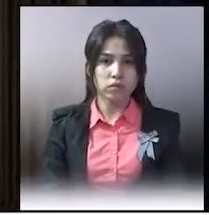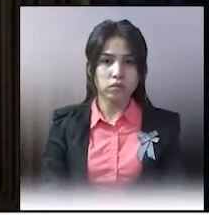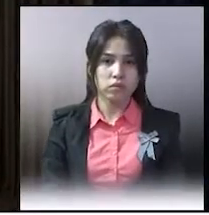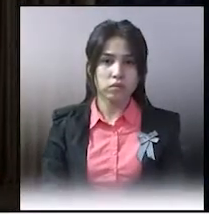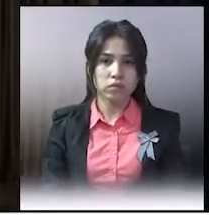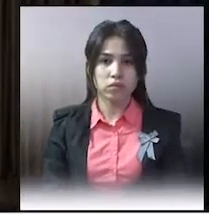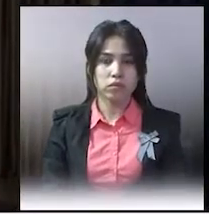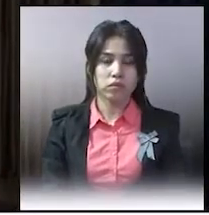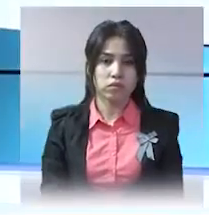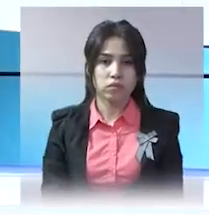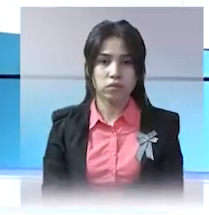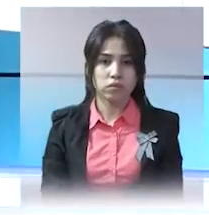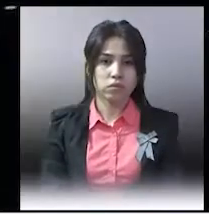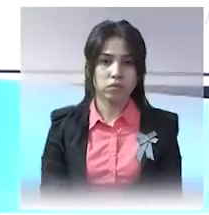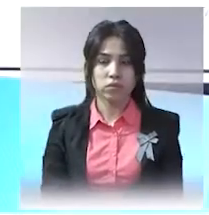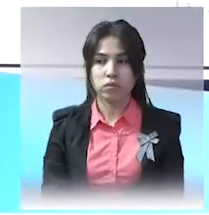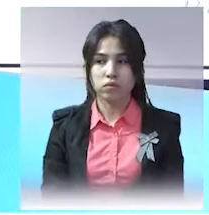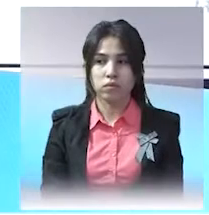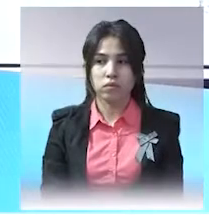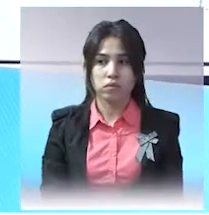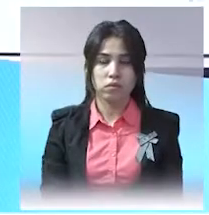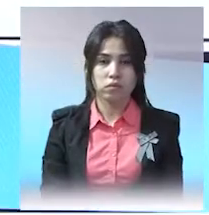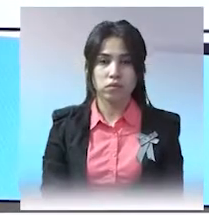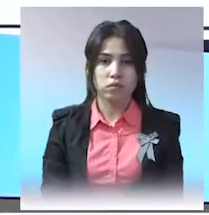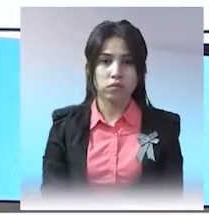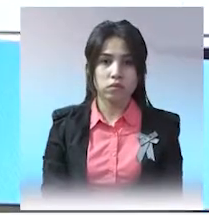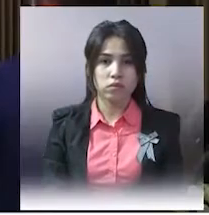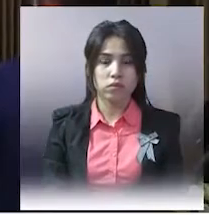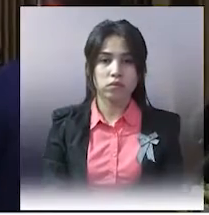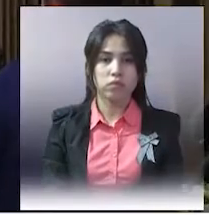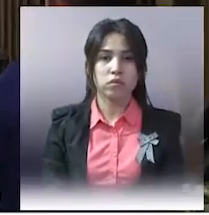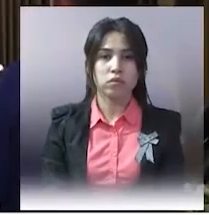мен тәрбиешілер өзара тығыз байланыста жұмыс жасап, бірлескен ғылыми зерттеу